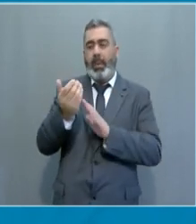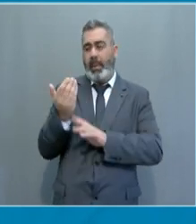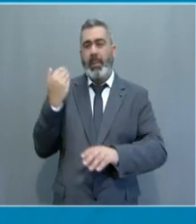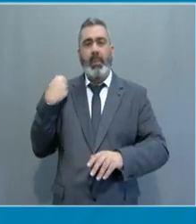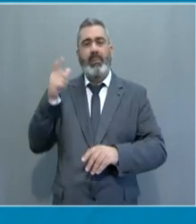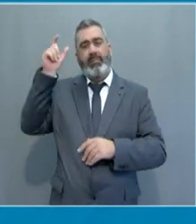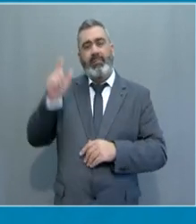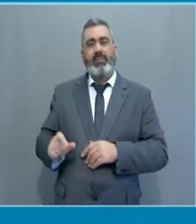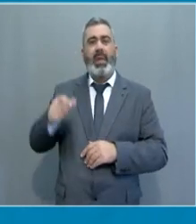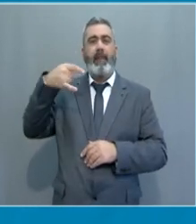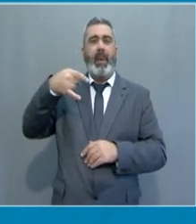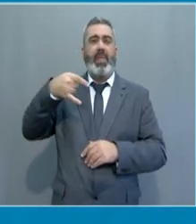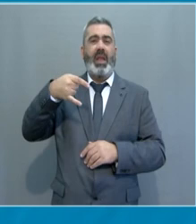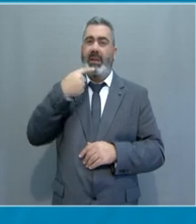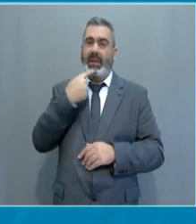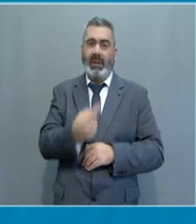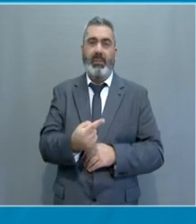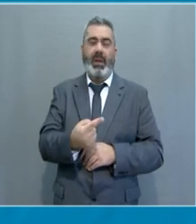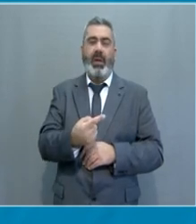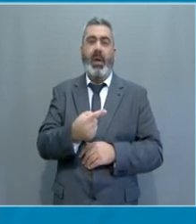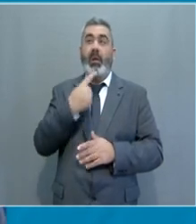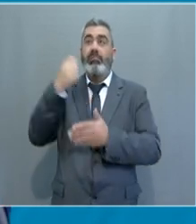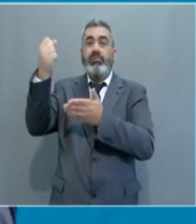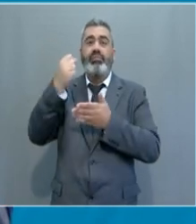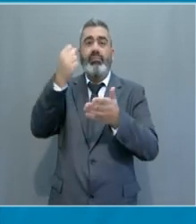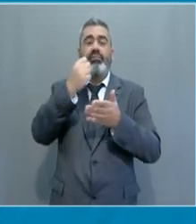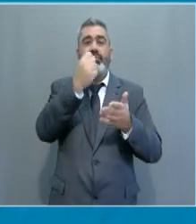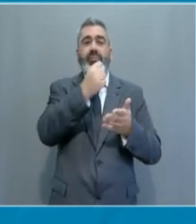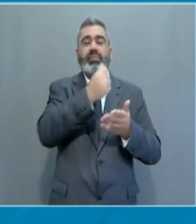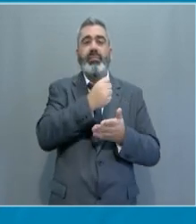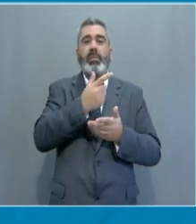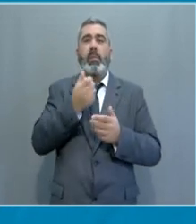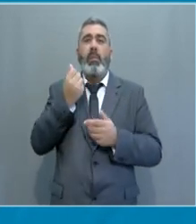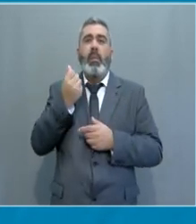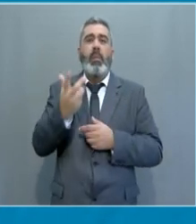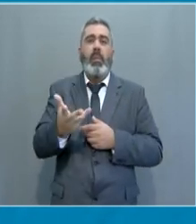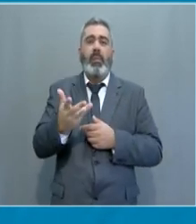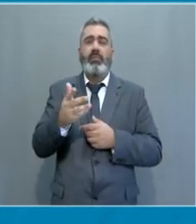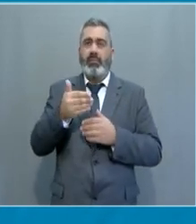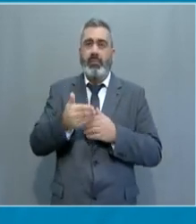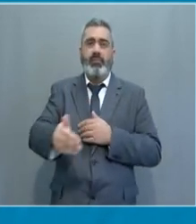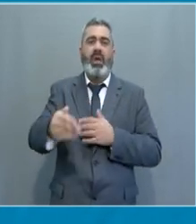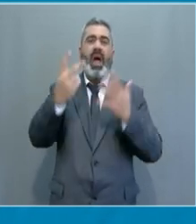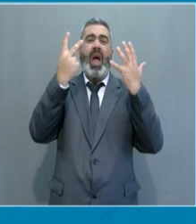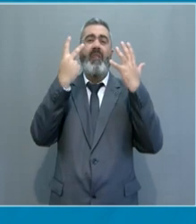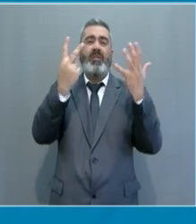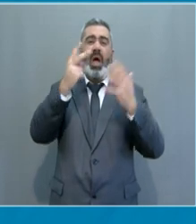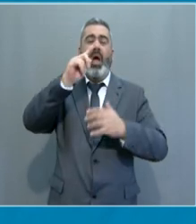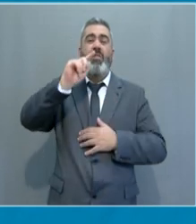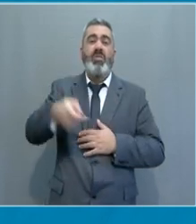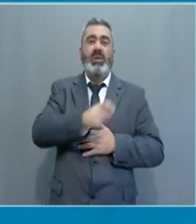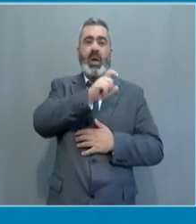συνάδελφος, ο Νίκος Παπαθανάσης, με πόρους που, συνολικούς πόρους που θα μοχλευθούν της τάξης των 7 δισεκατομμυρίων